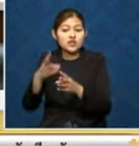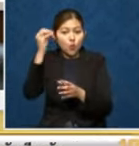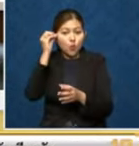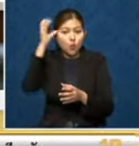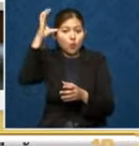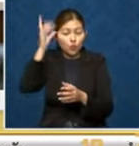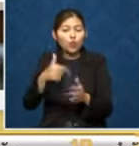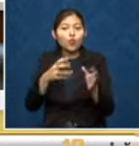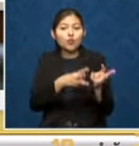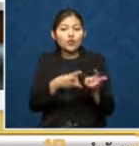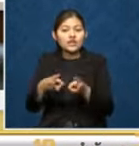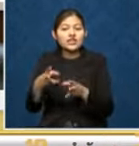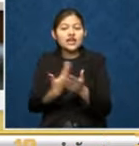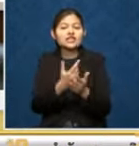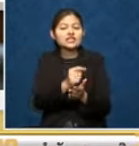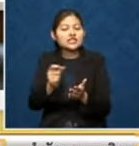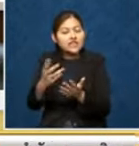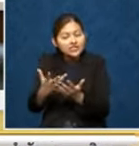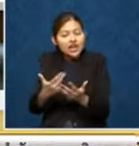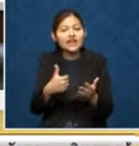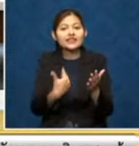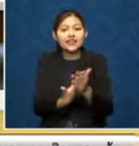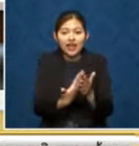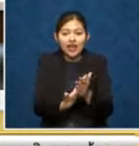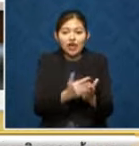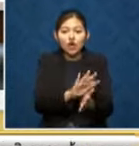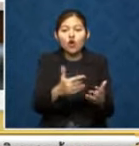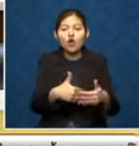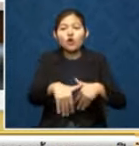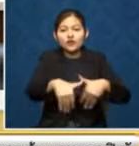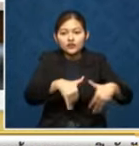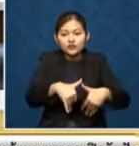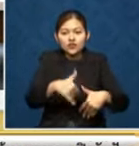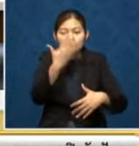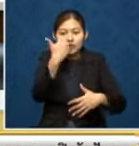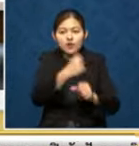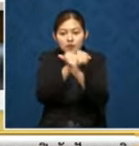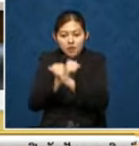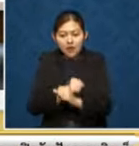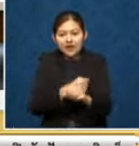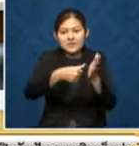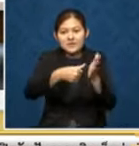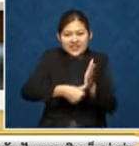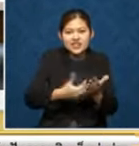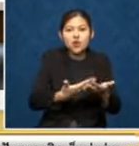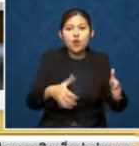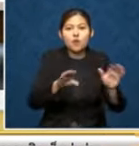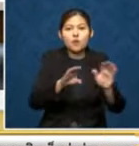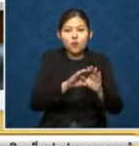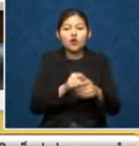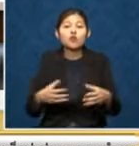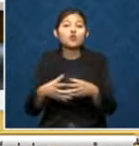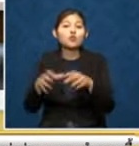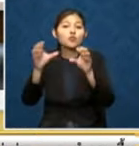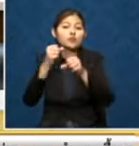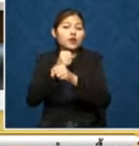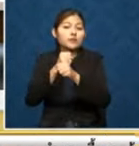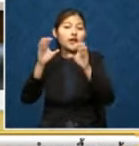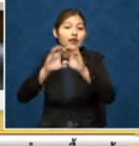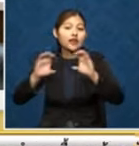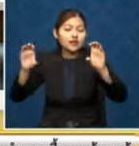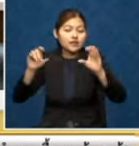ทางการเงินให้กับประชาชนเพื่อป้องกันไม่ให้เกิดระเบิดหนี้สิครัวเรือนโดยหน่วยงานที่เกี่ยวข้องครับจะต้องส่งเสริม